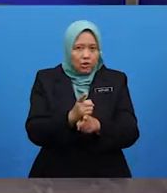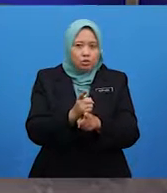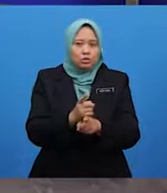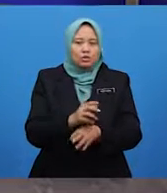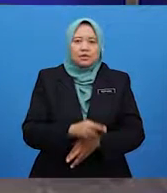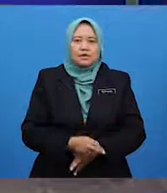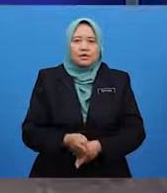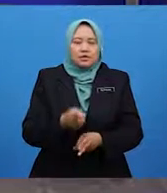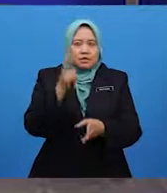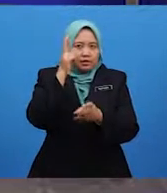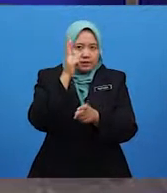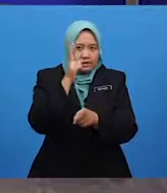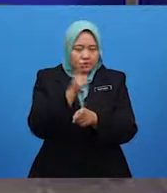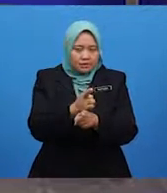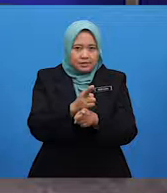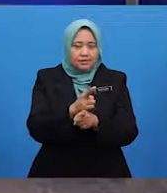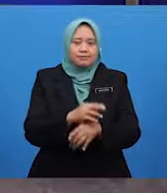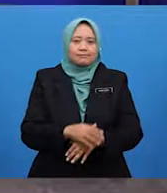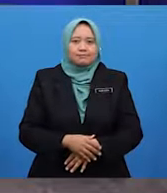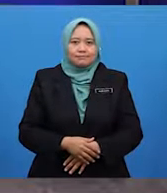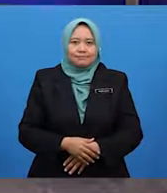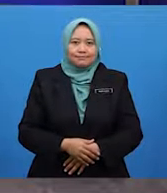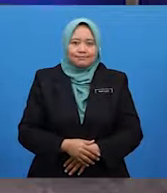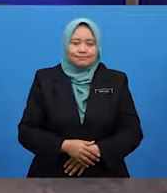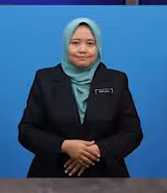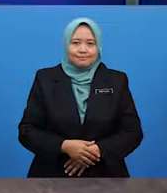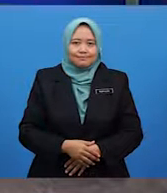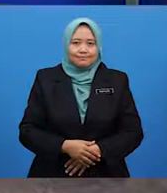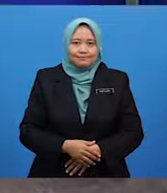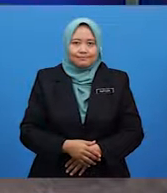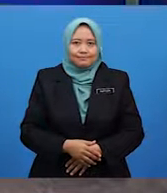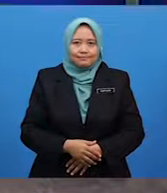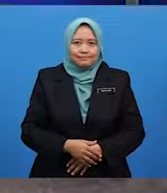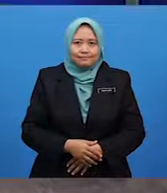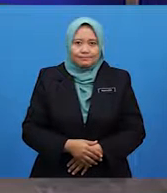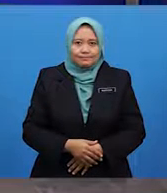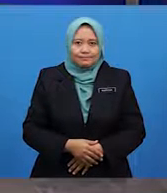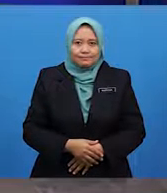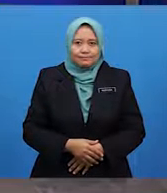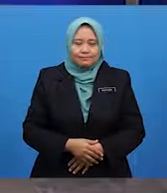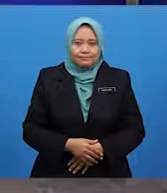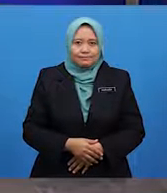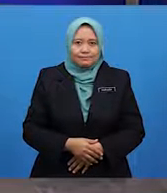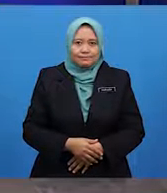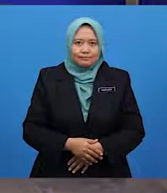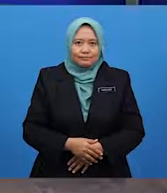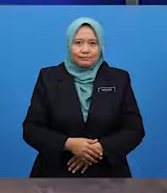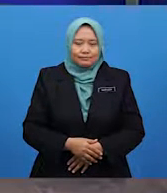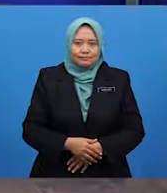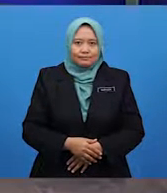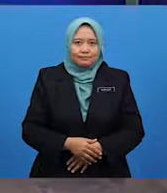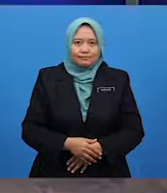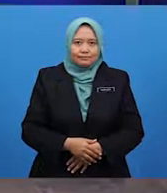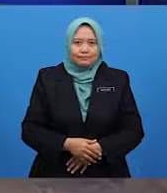satu karya tu nampak wajah potret orang tua, nampak sugul, kita rasa kesedihannya. Kalau kita nampak anak-anak yang kecil tengah menangis,